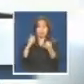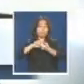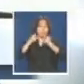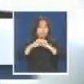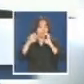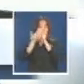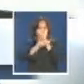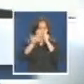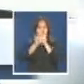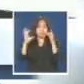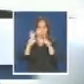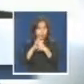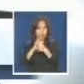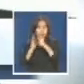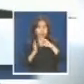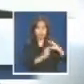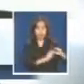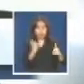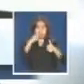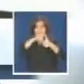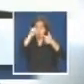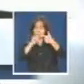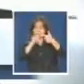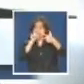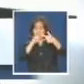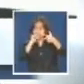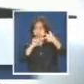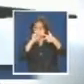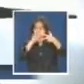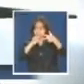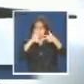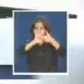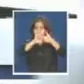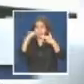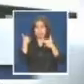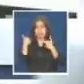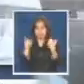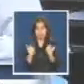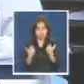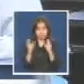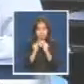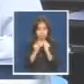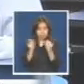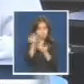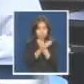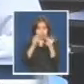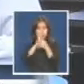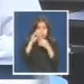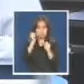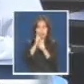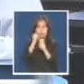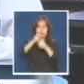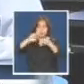ดครับส่วนอีก2เรื่องที่มีการที่ผมเตรียมการในการที่จะมีการพูดคุยประชุมกันก็หนีไม่พ้นในเรื่องของปัญหาเศรษฐกิจ